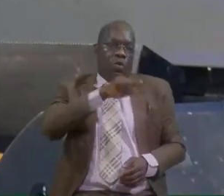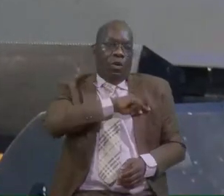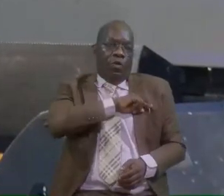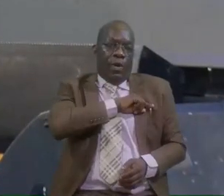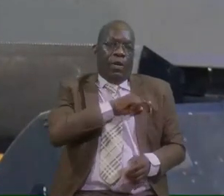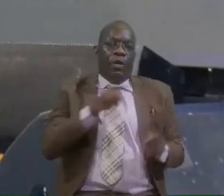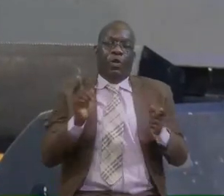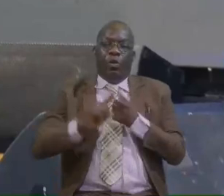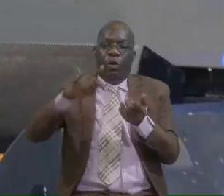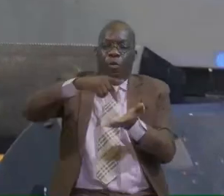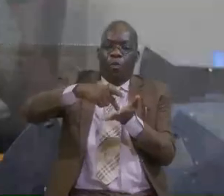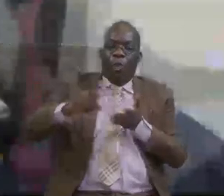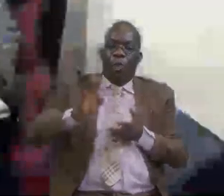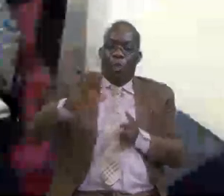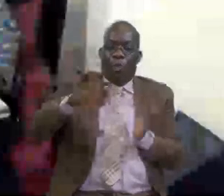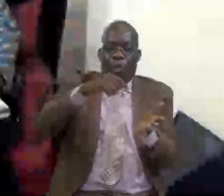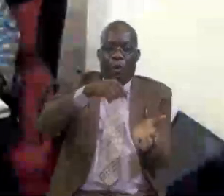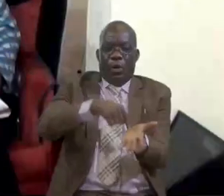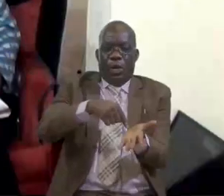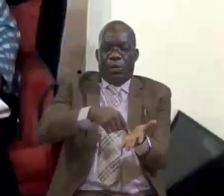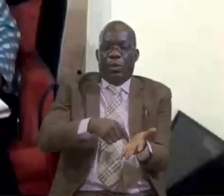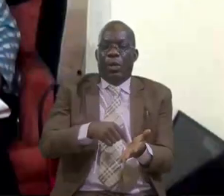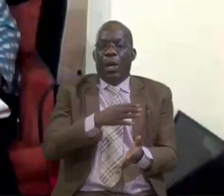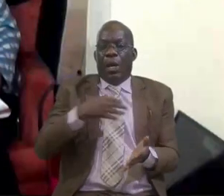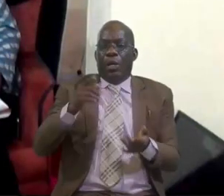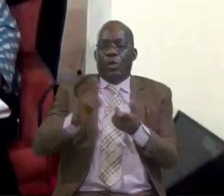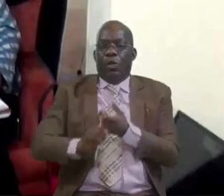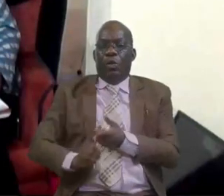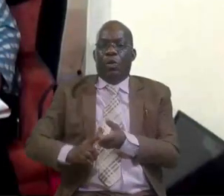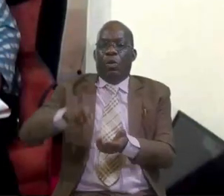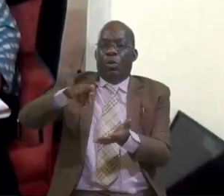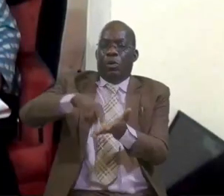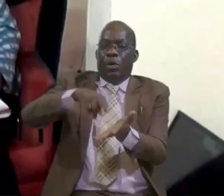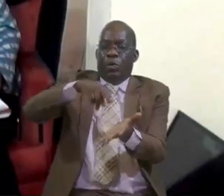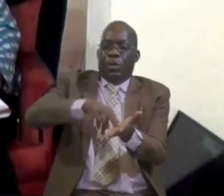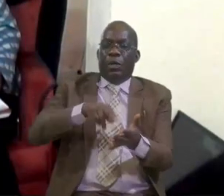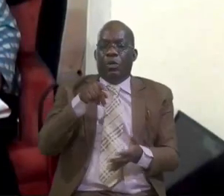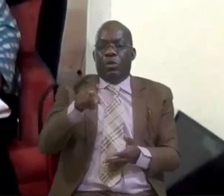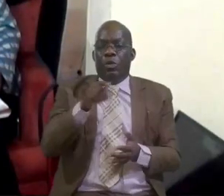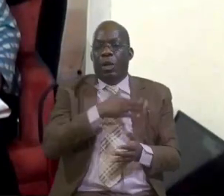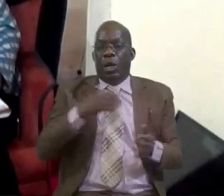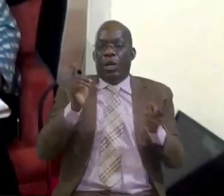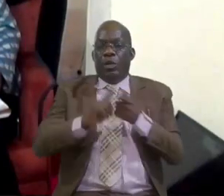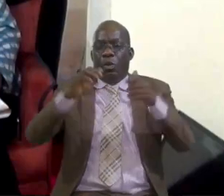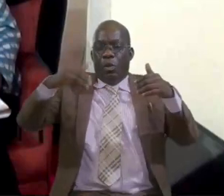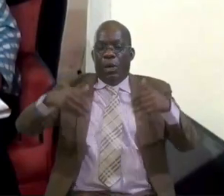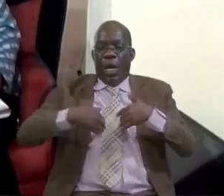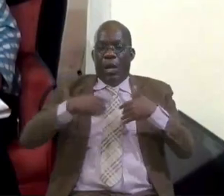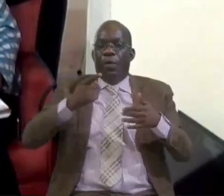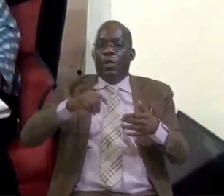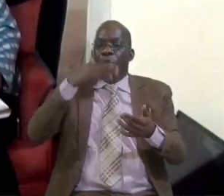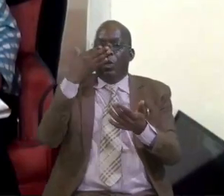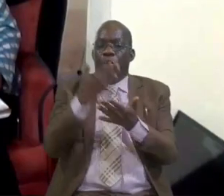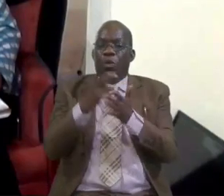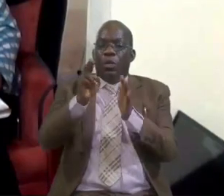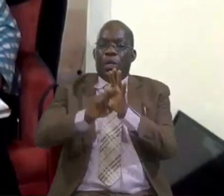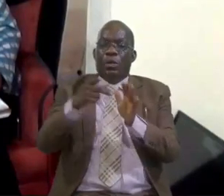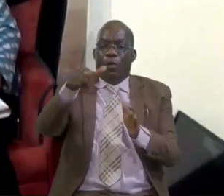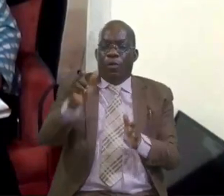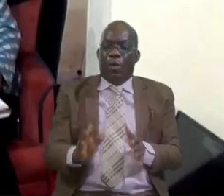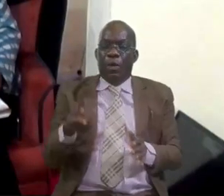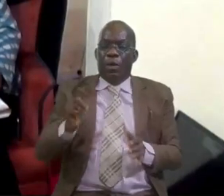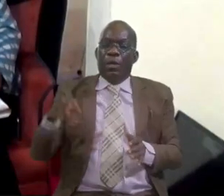pour payer ta dette et te représenter pour que tu aies la bonté de Dieu, la grâce de